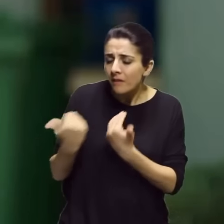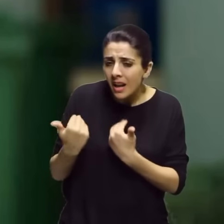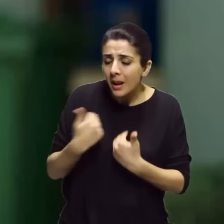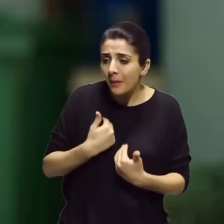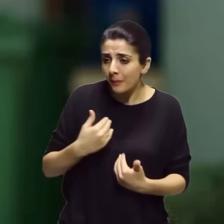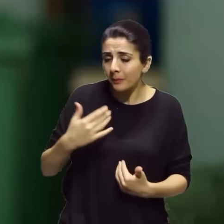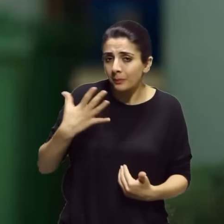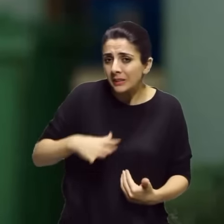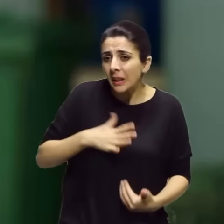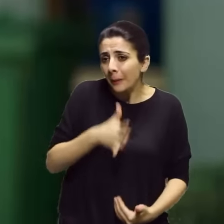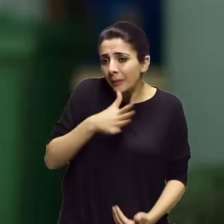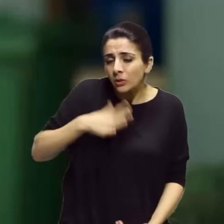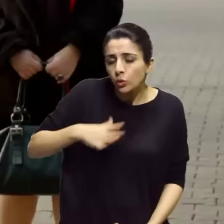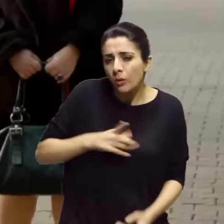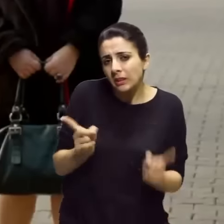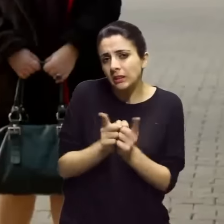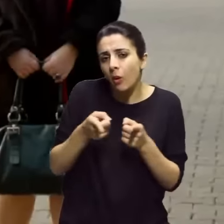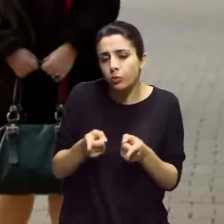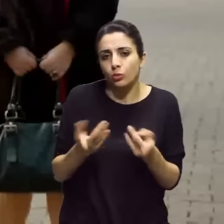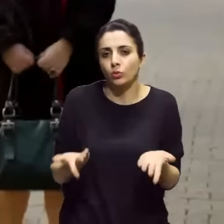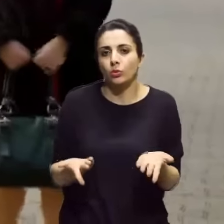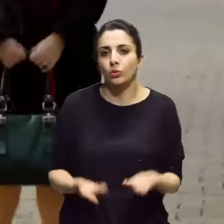olduğunu bilmek istiyorum, o kadar.